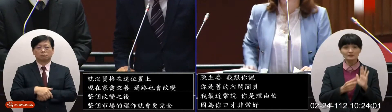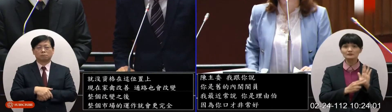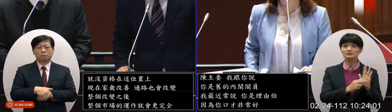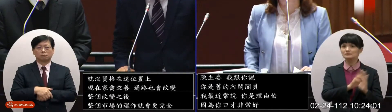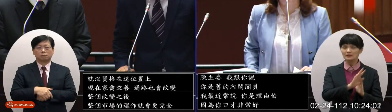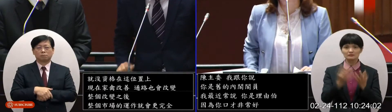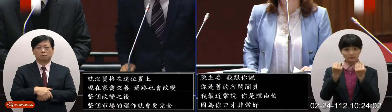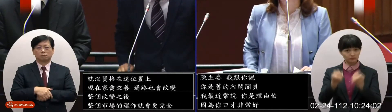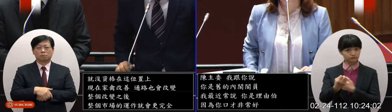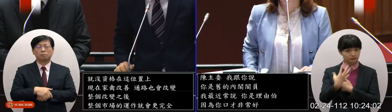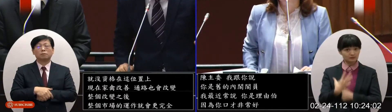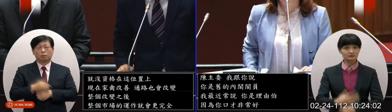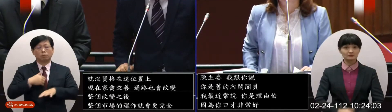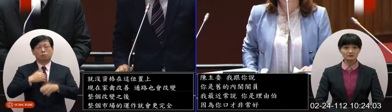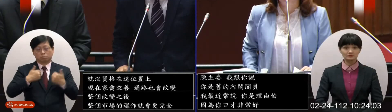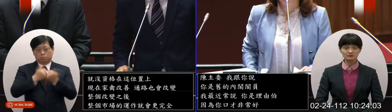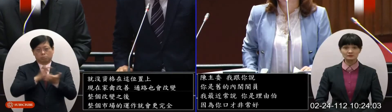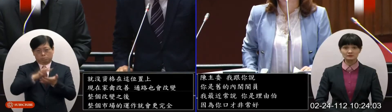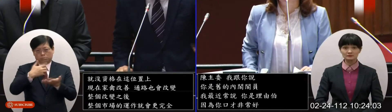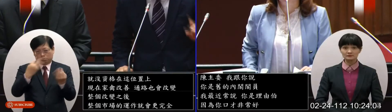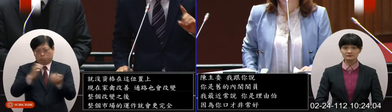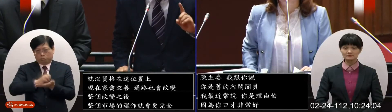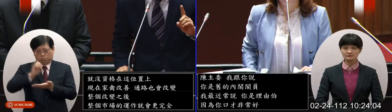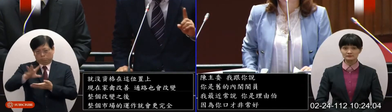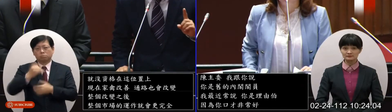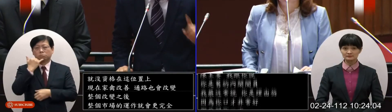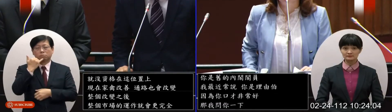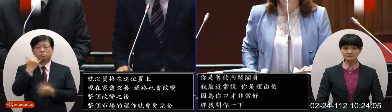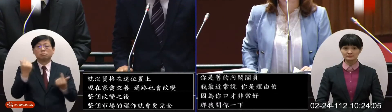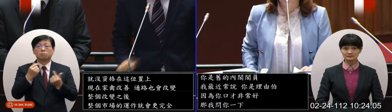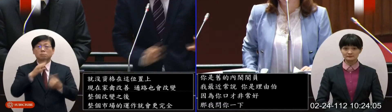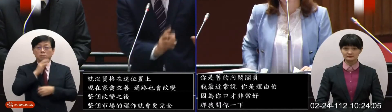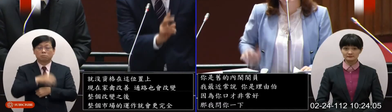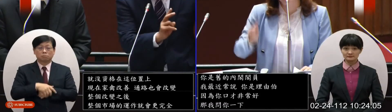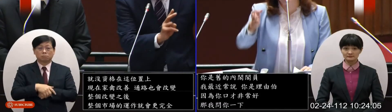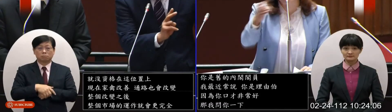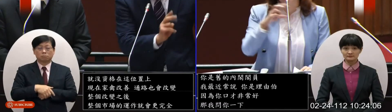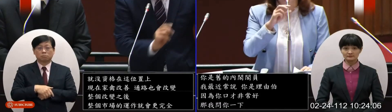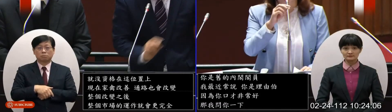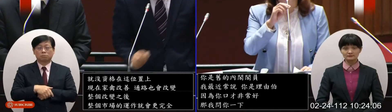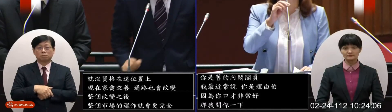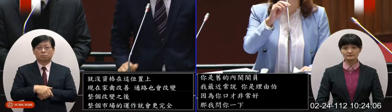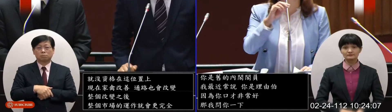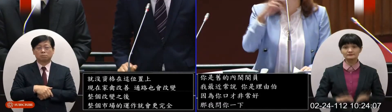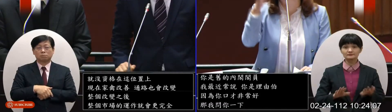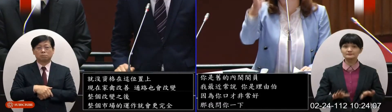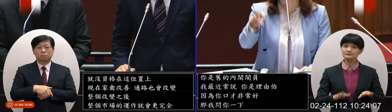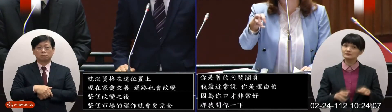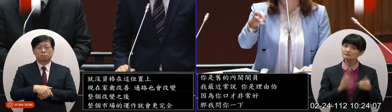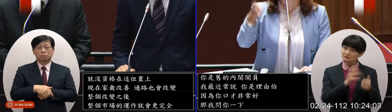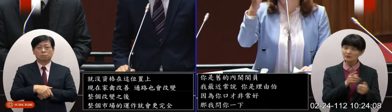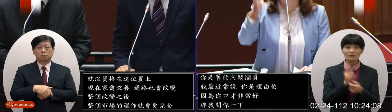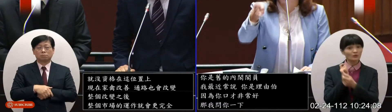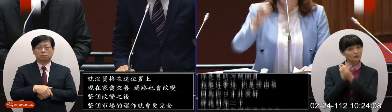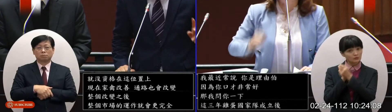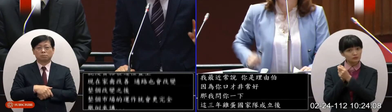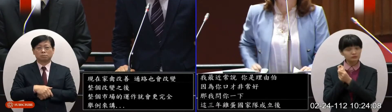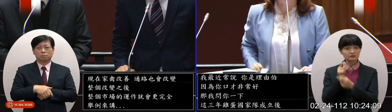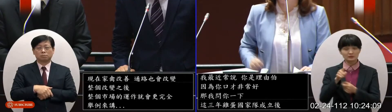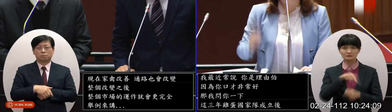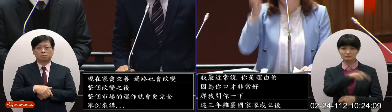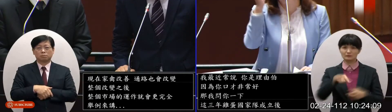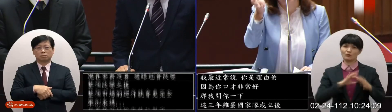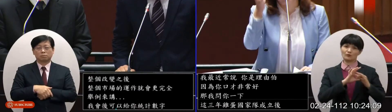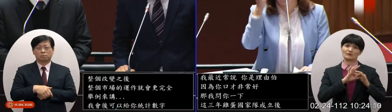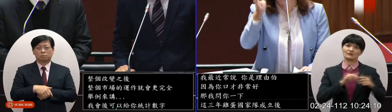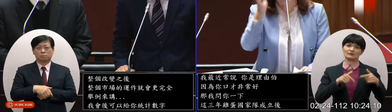该要统计数字吧？ 我可以给你统计数字，像以肉鸡场， 你今天要来备询，你这什么最近大家关心